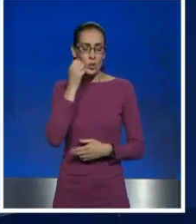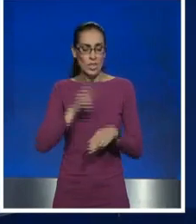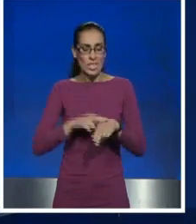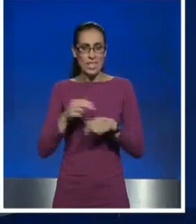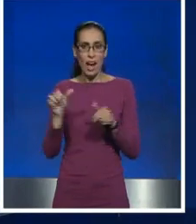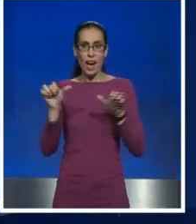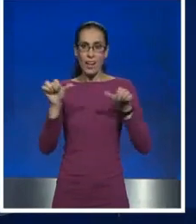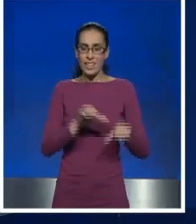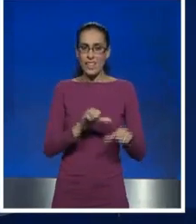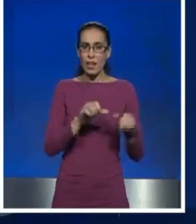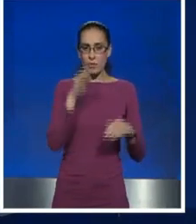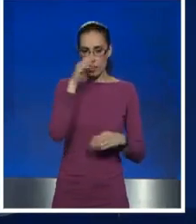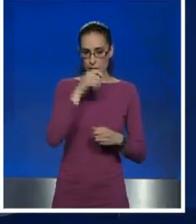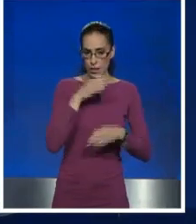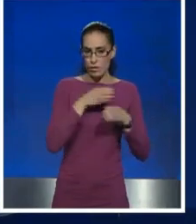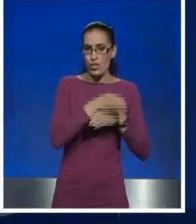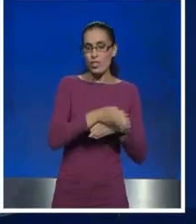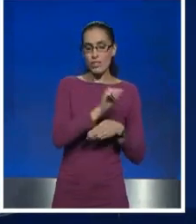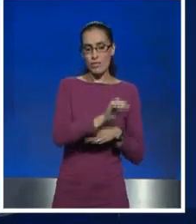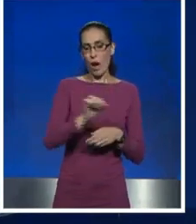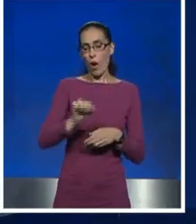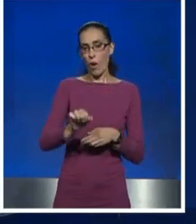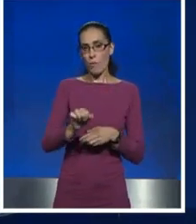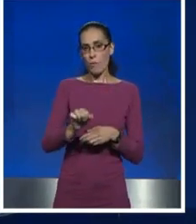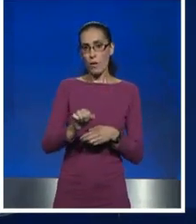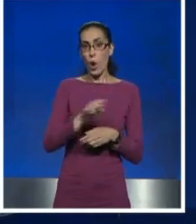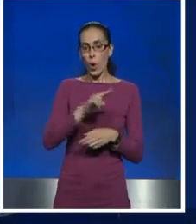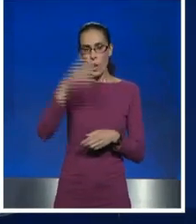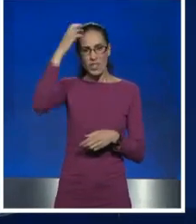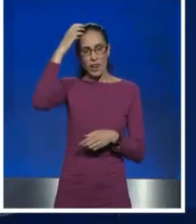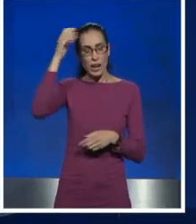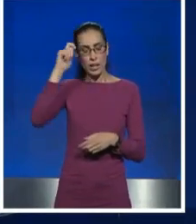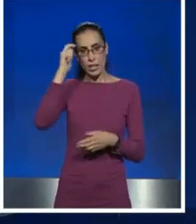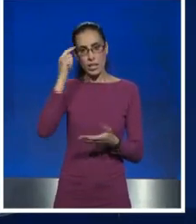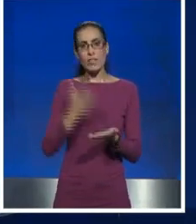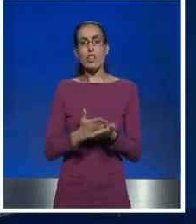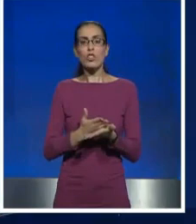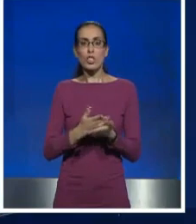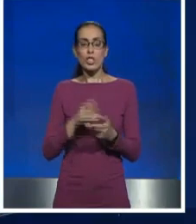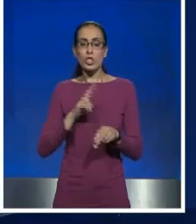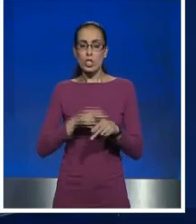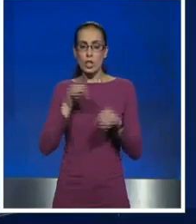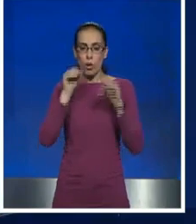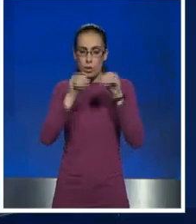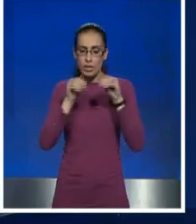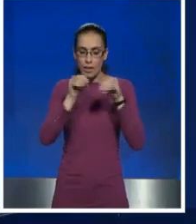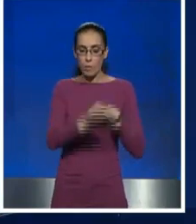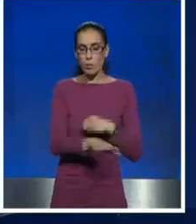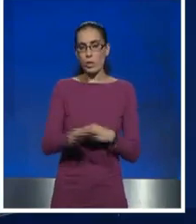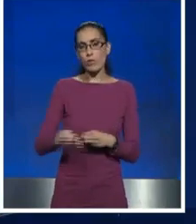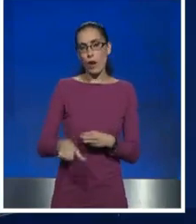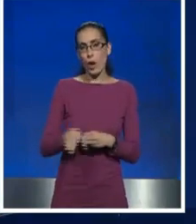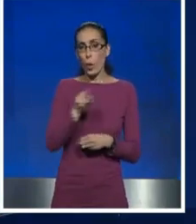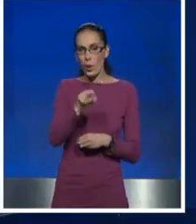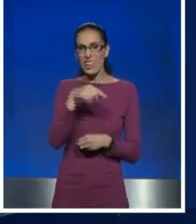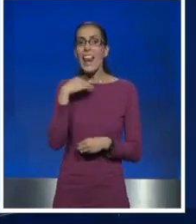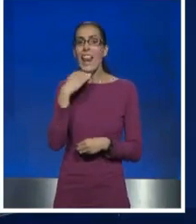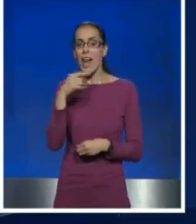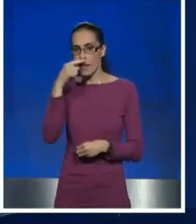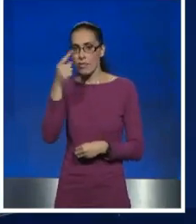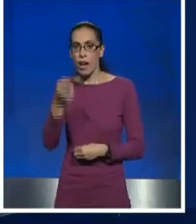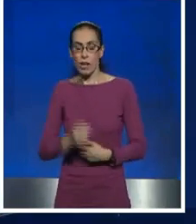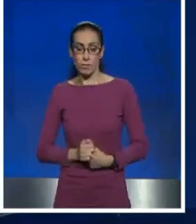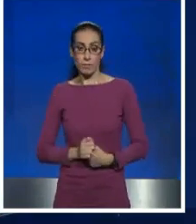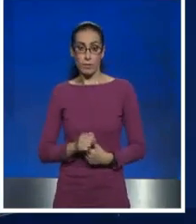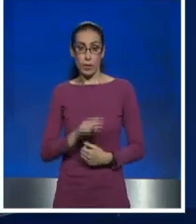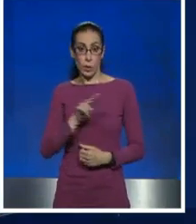l-istat jiddeċiedi x'jitalmux ma jitalmux u int tindaħalx. U jekk il-ħaddim Malti u l-familja